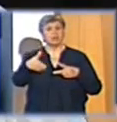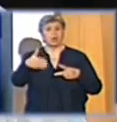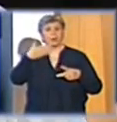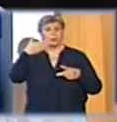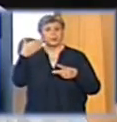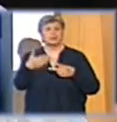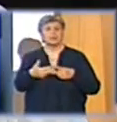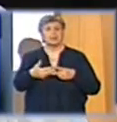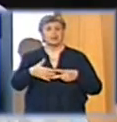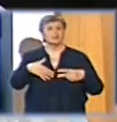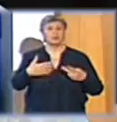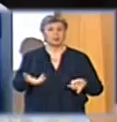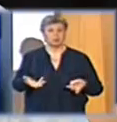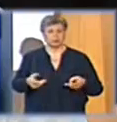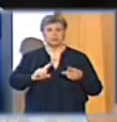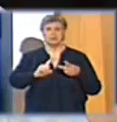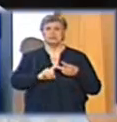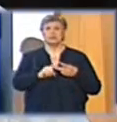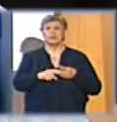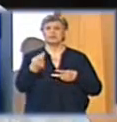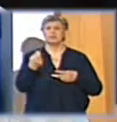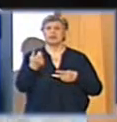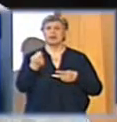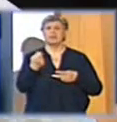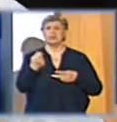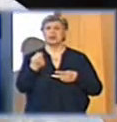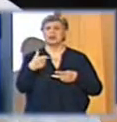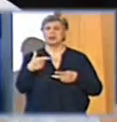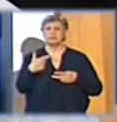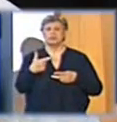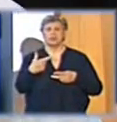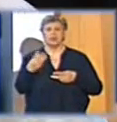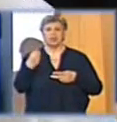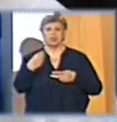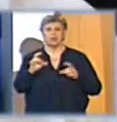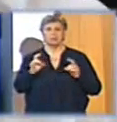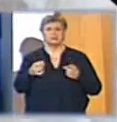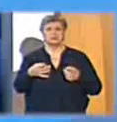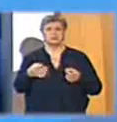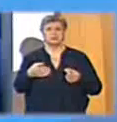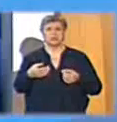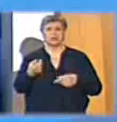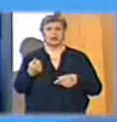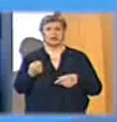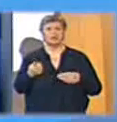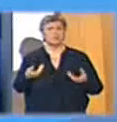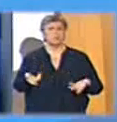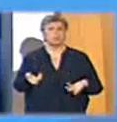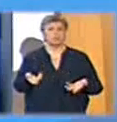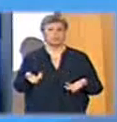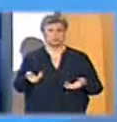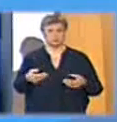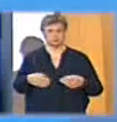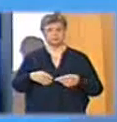δεν διαπραγματεύεστε το τίμημα. Το τίμημα ήταν το πρόβλημα σε αυτή τη σύμβαση. Ευχαριστώ. Ναι. Όσον αφορά τους